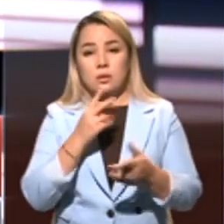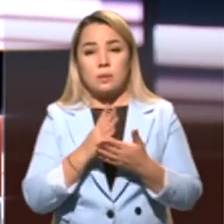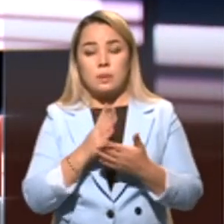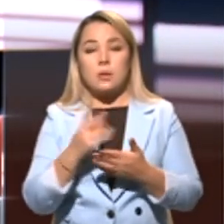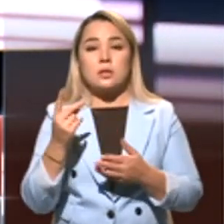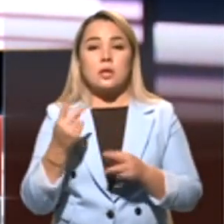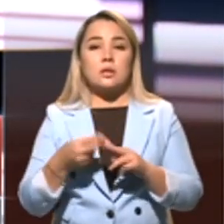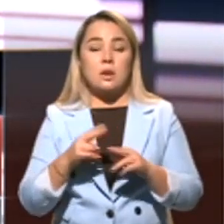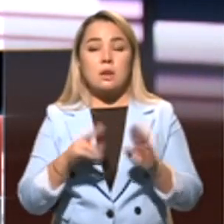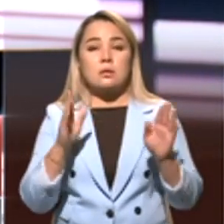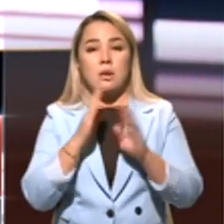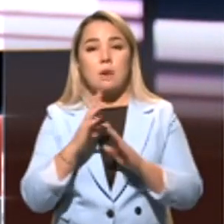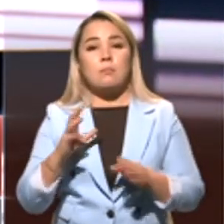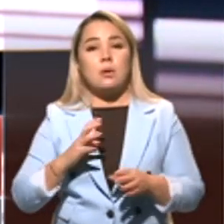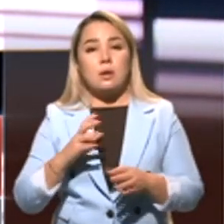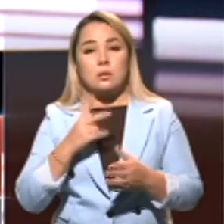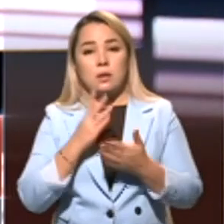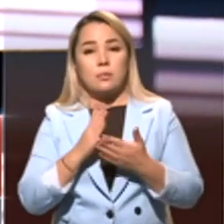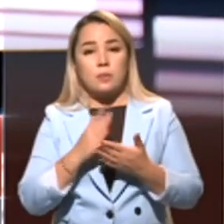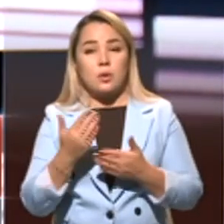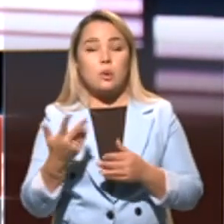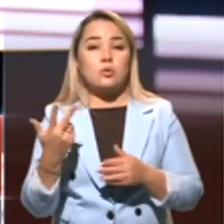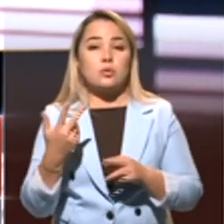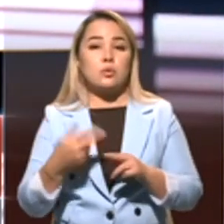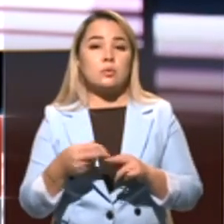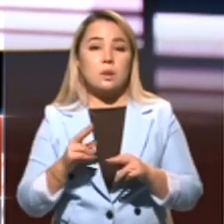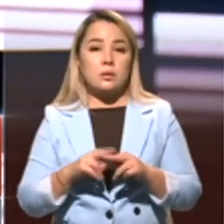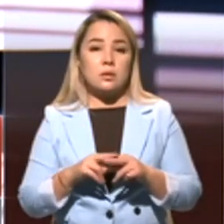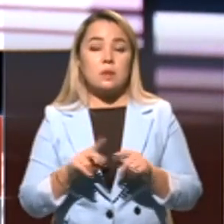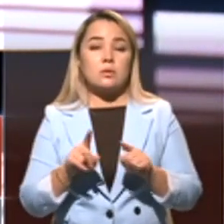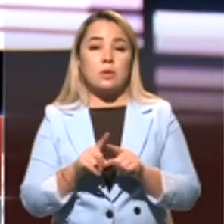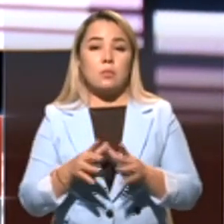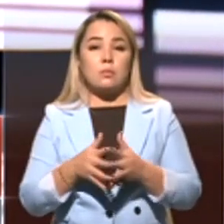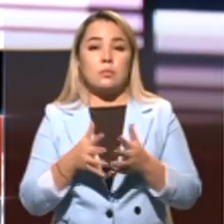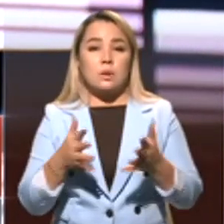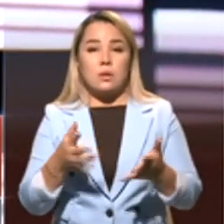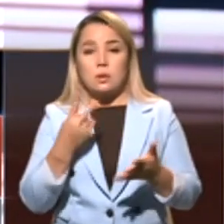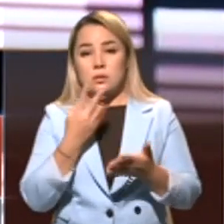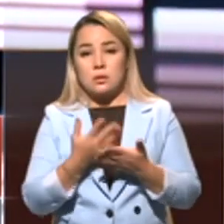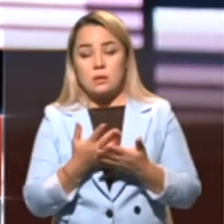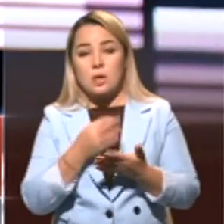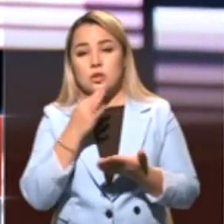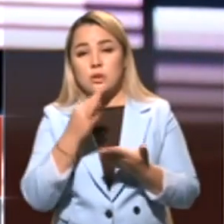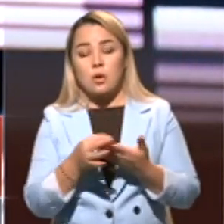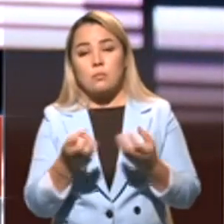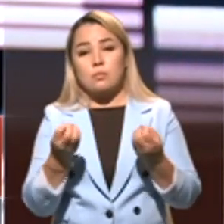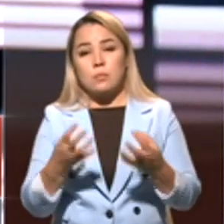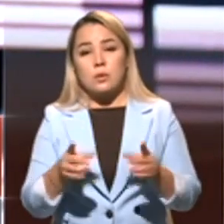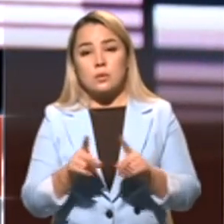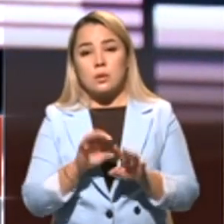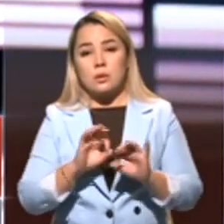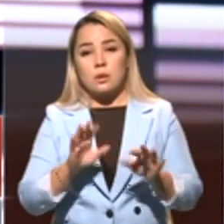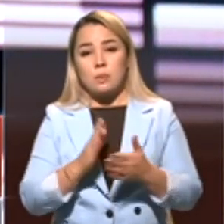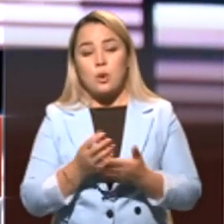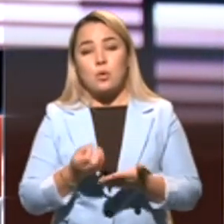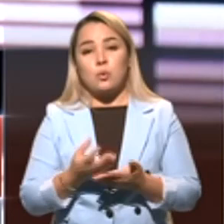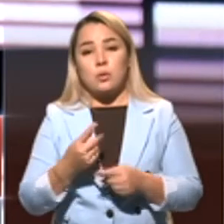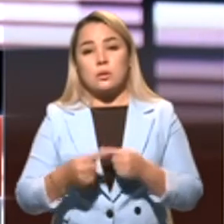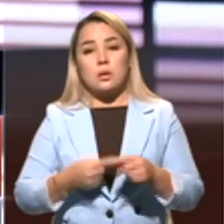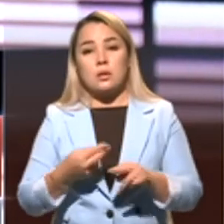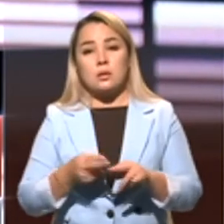dağı tabiqat baylıqtar boldı. Osu üçüncü bulay alıp qarasaq jawabı qarapayım siyaqtı. Osu